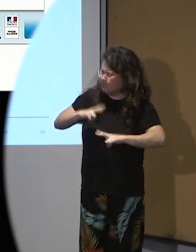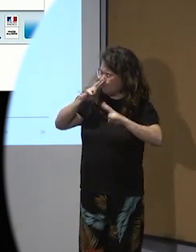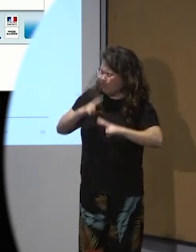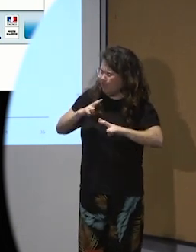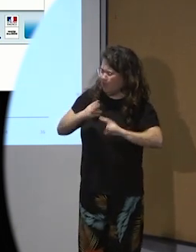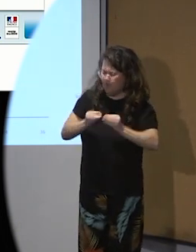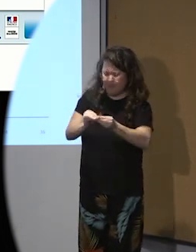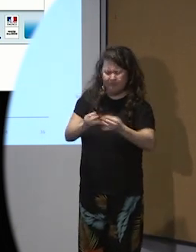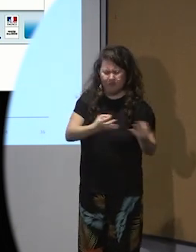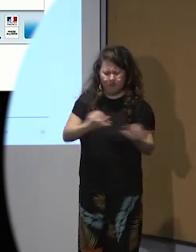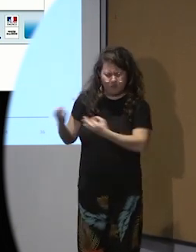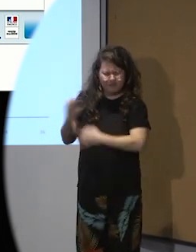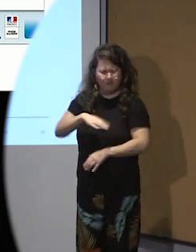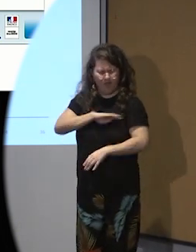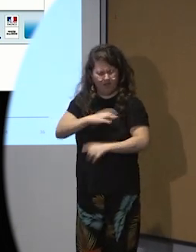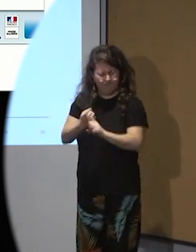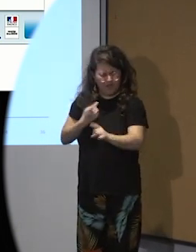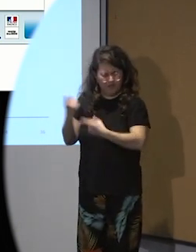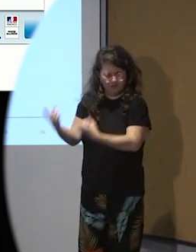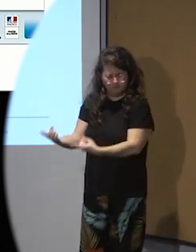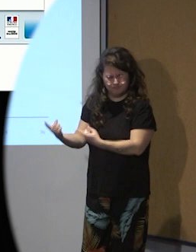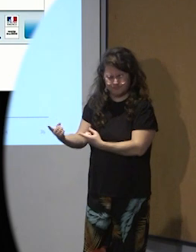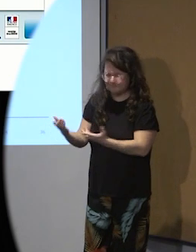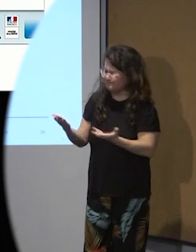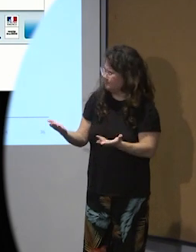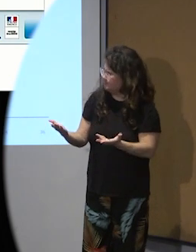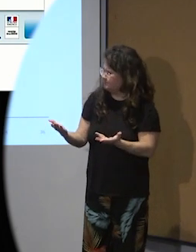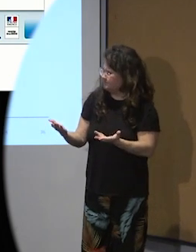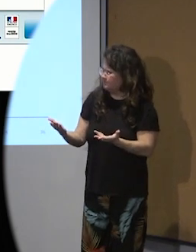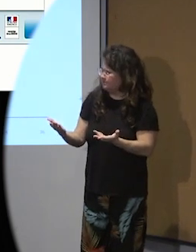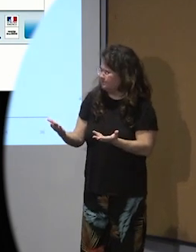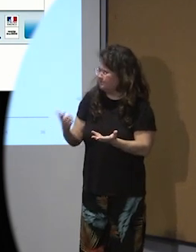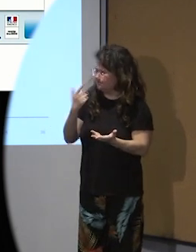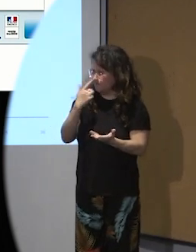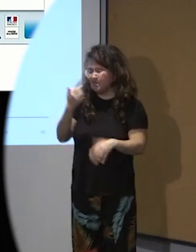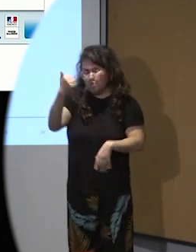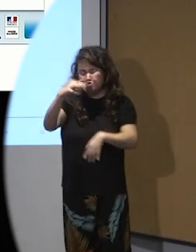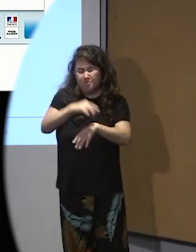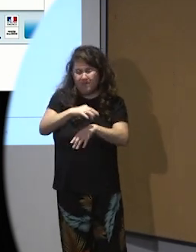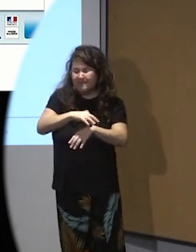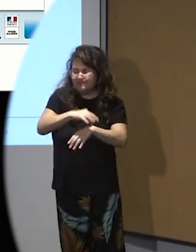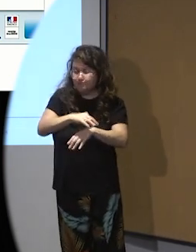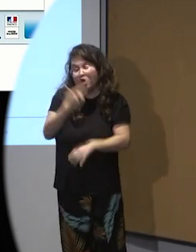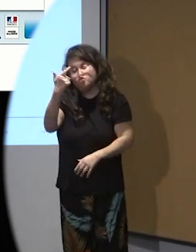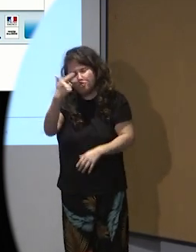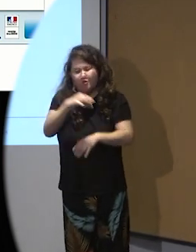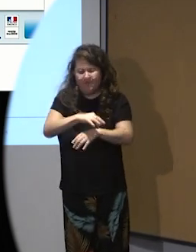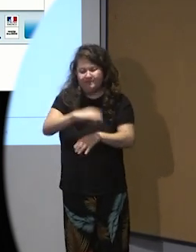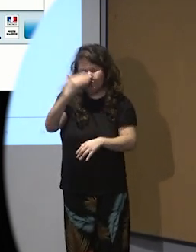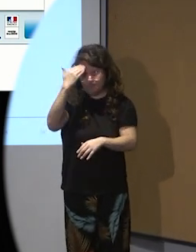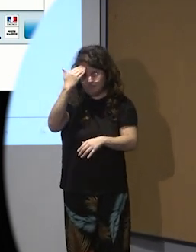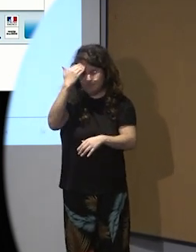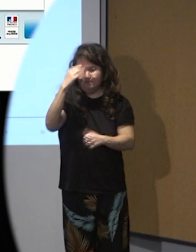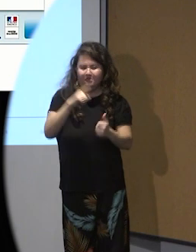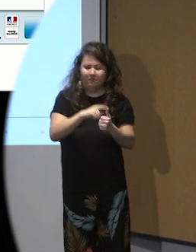Et je me demandais de quelle maladie vous parliez, parce que alors, la seule que je connaisse, enfin les deux seules que je connaisse, c'est la mucoviscidose et